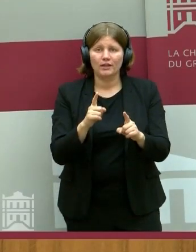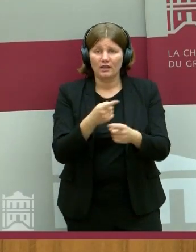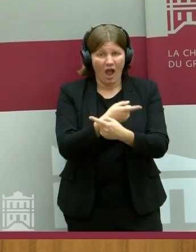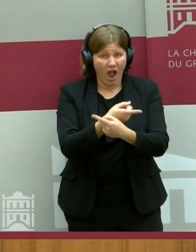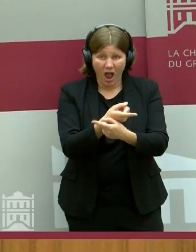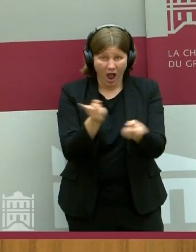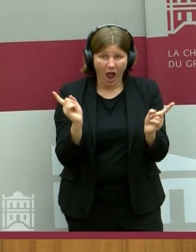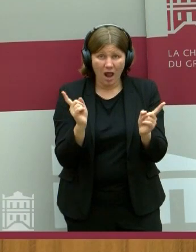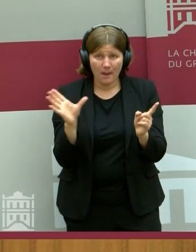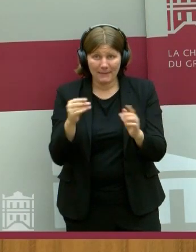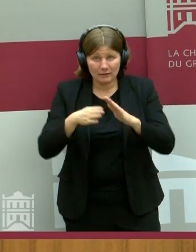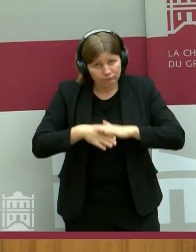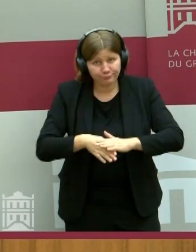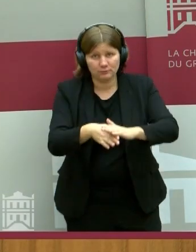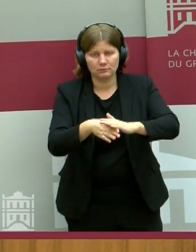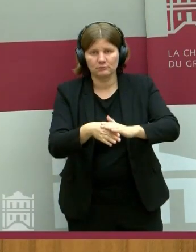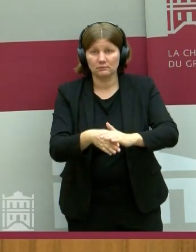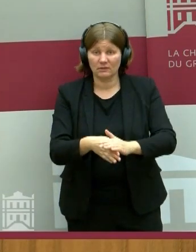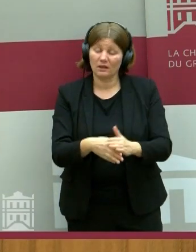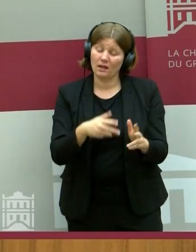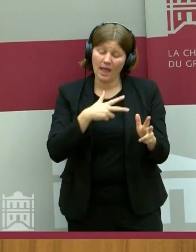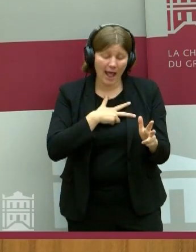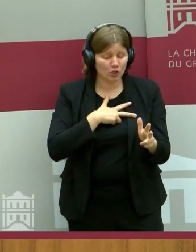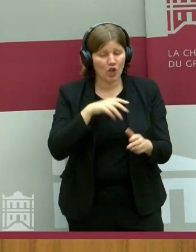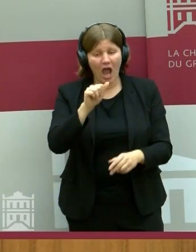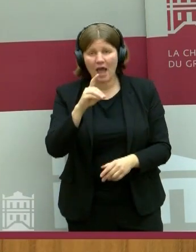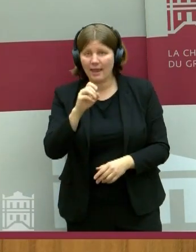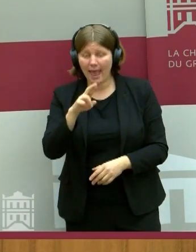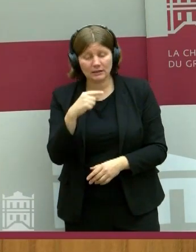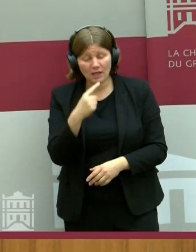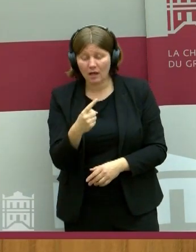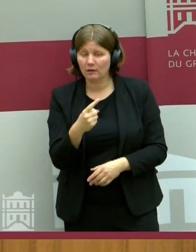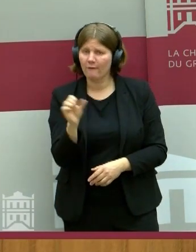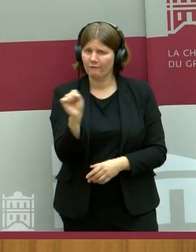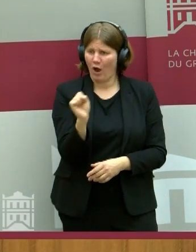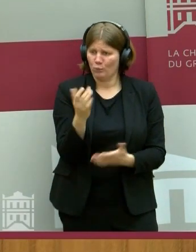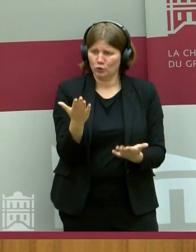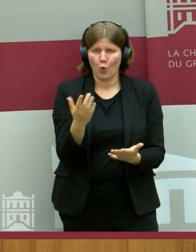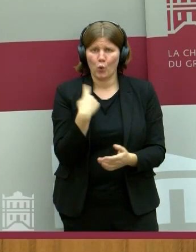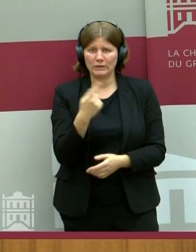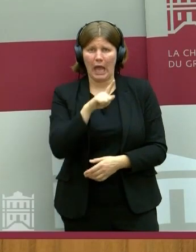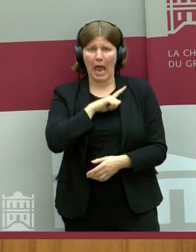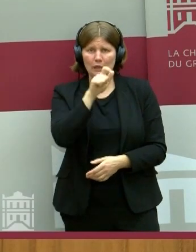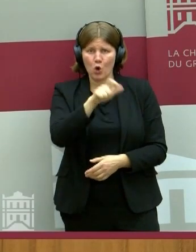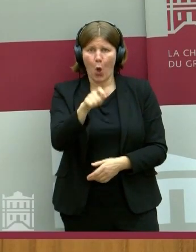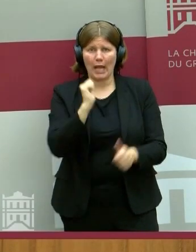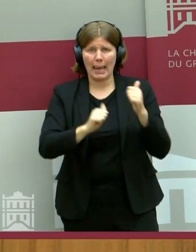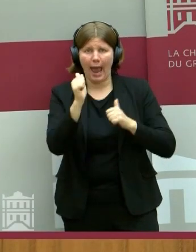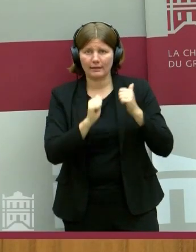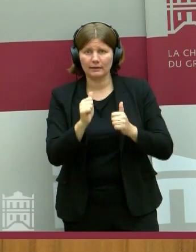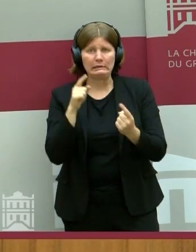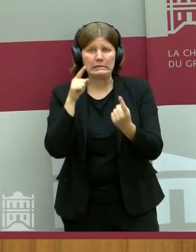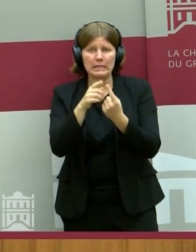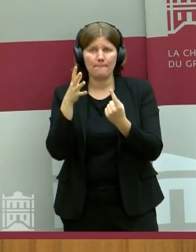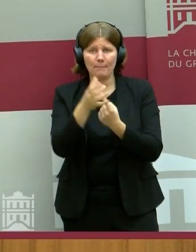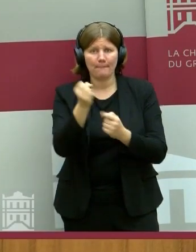vorzustellen, ob das eine sinnvolle Politik ist. Wie wird es mal ein Leid leiden lassen, für etwas, was den Effekt nicht erreicht? Wie wird es überhaupt etwas führen,